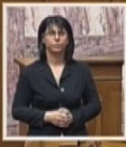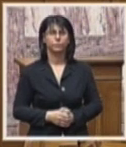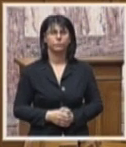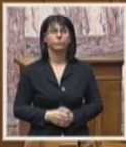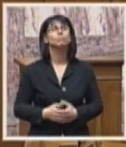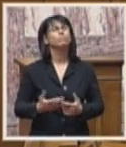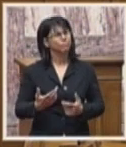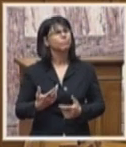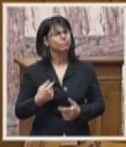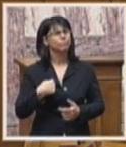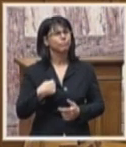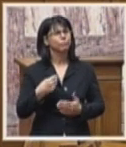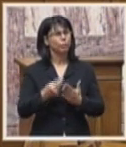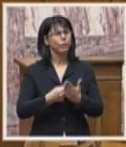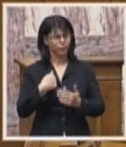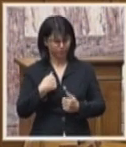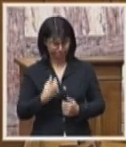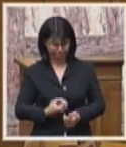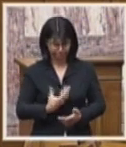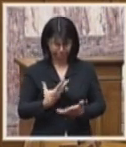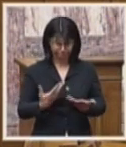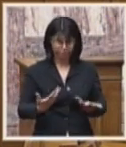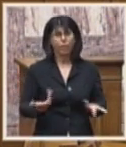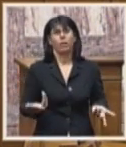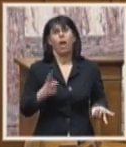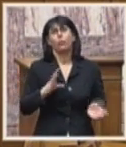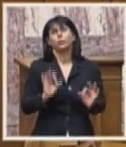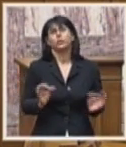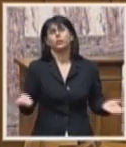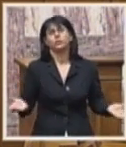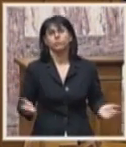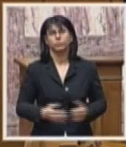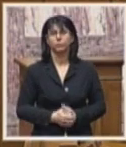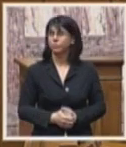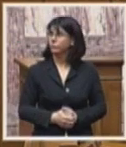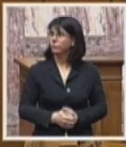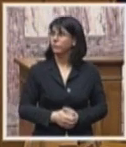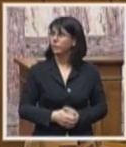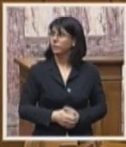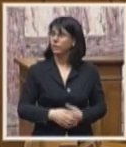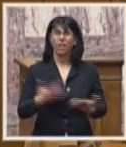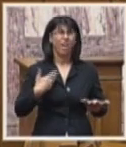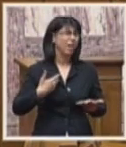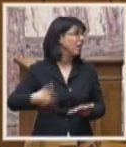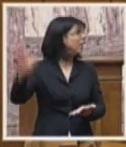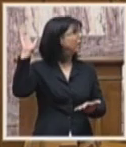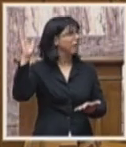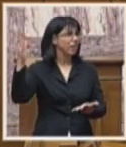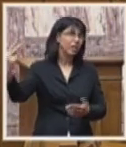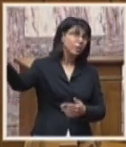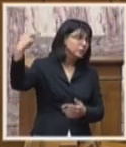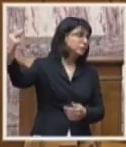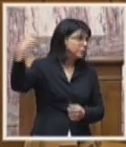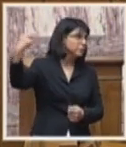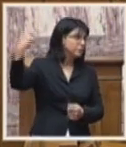Ξέρετε, πολλές φορές και εγώ το ίδιο αισθάνομαι. Ανθρώπινα. Άισε το καλό, λέω, με αυτούς που έχουμε από πάνω μας, στα